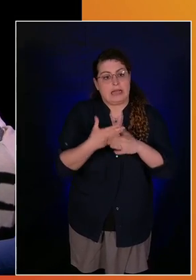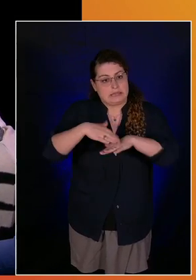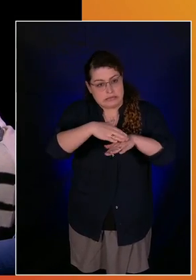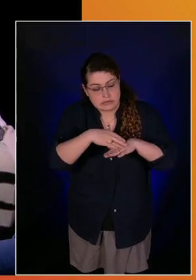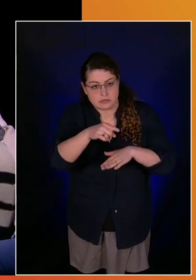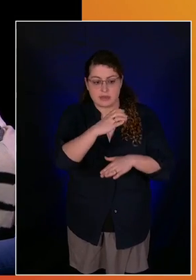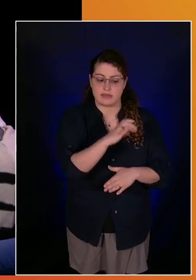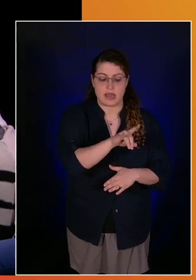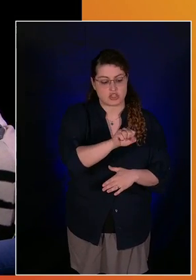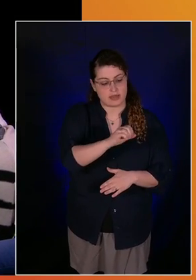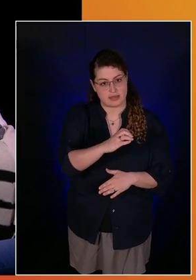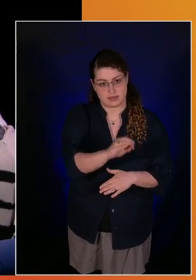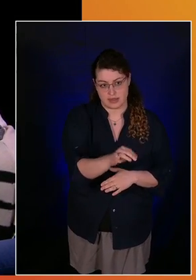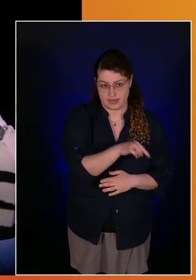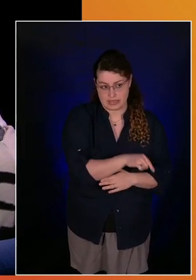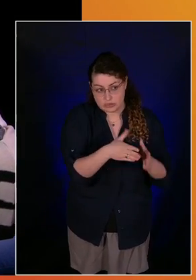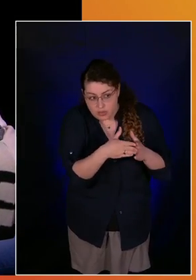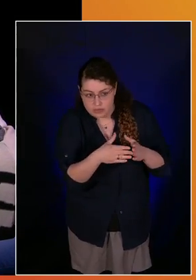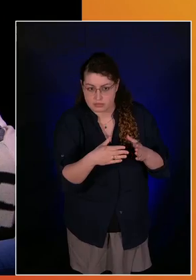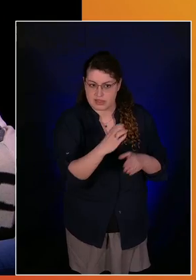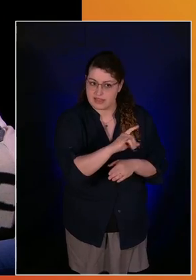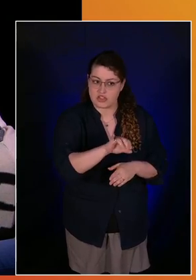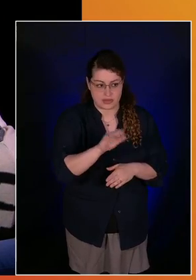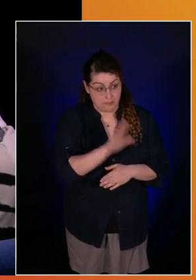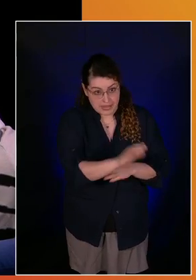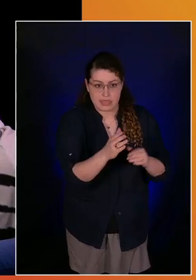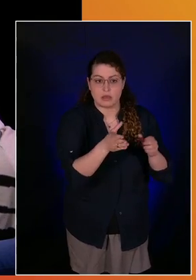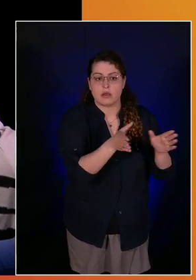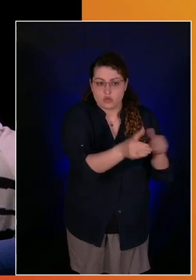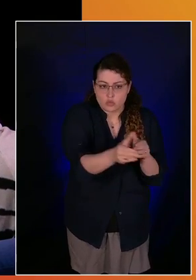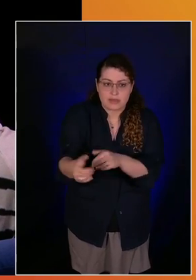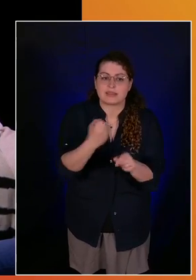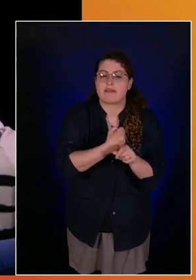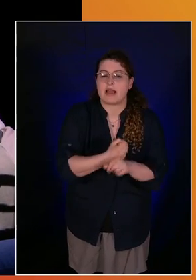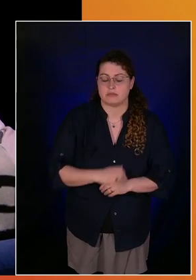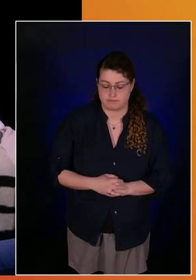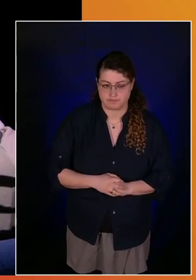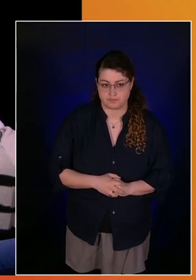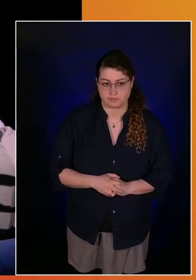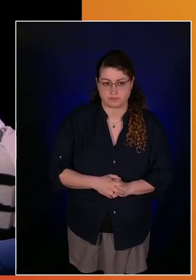des CCT aussi de branch très